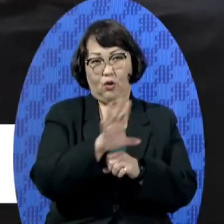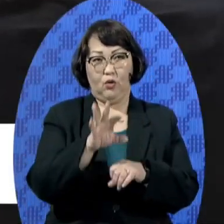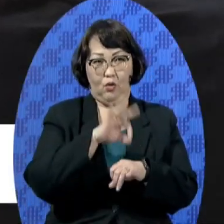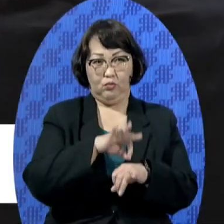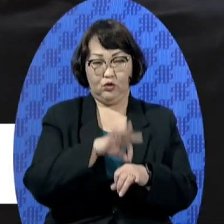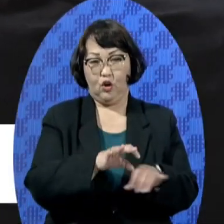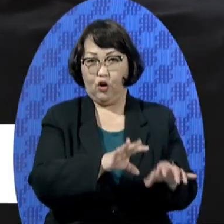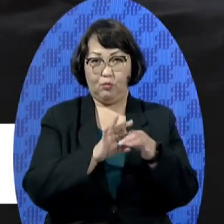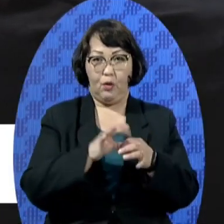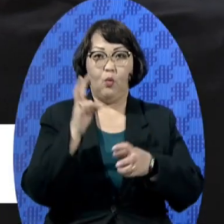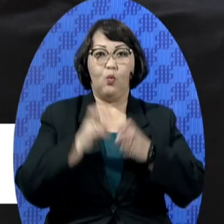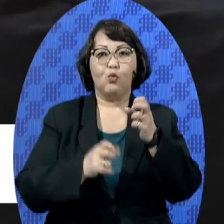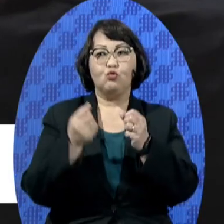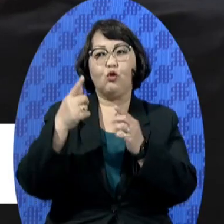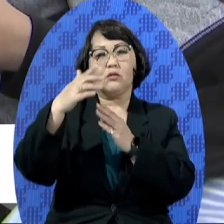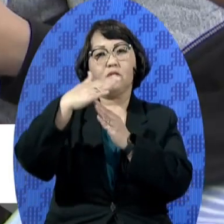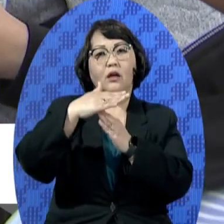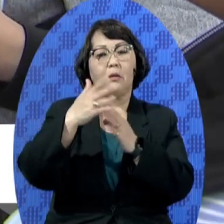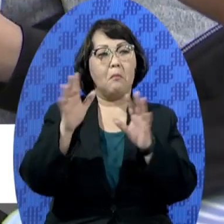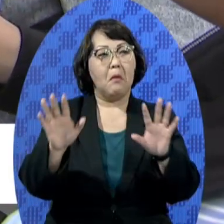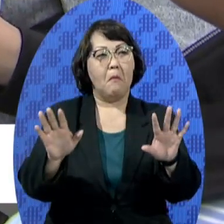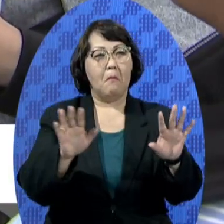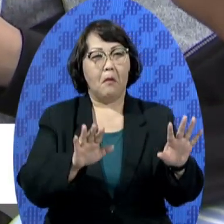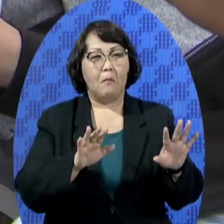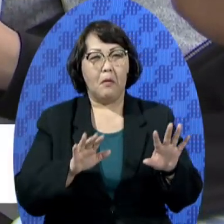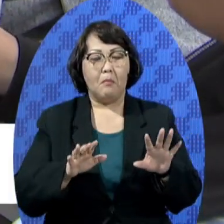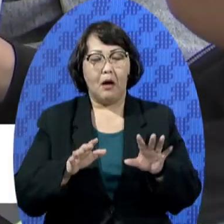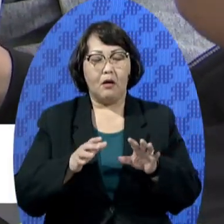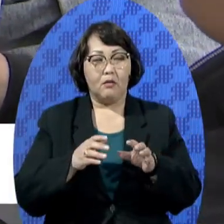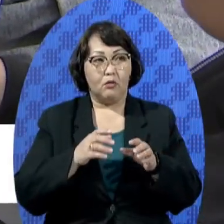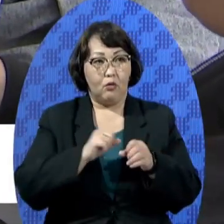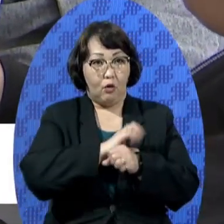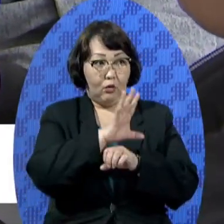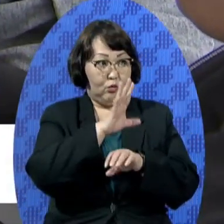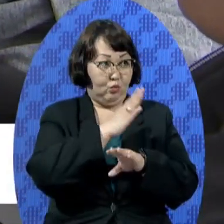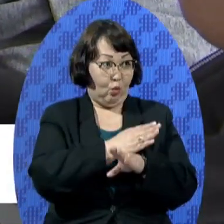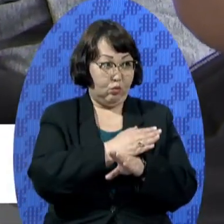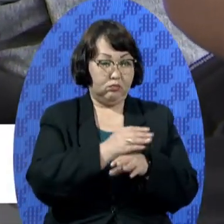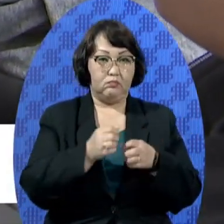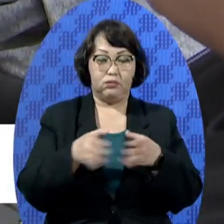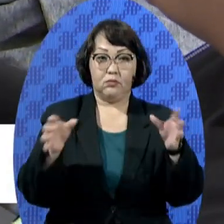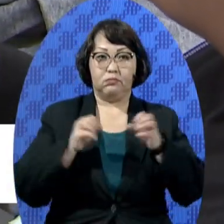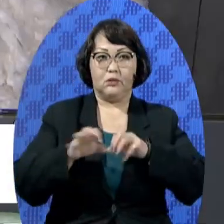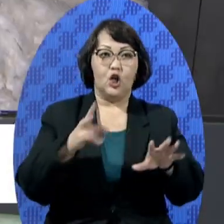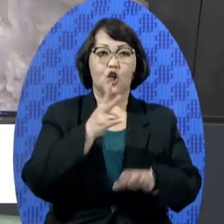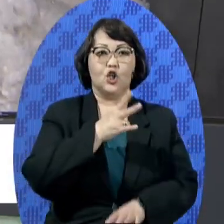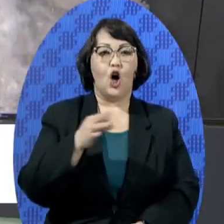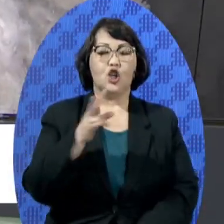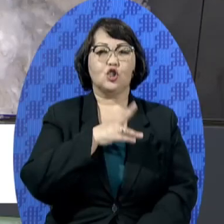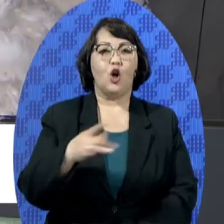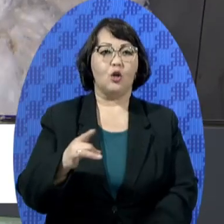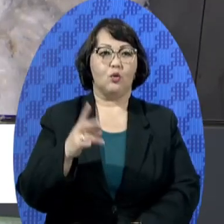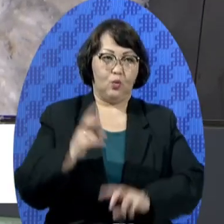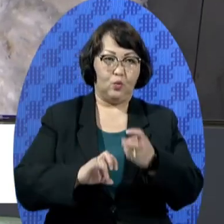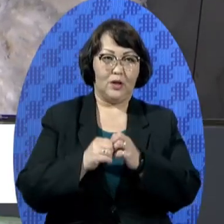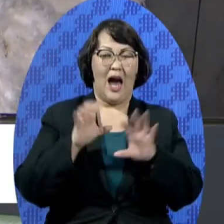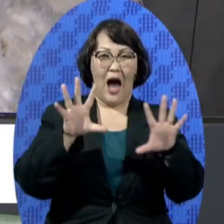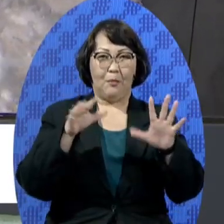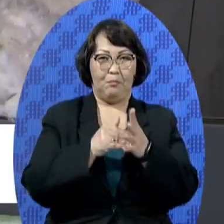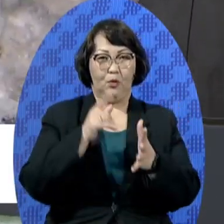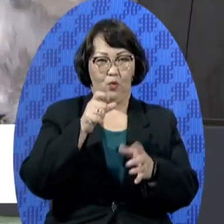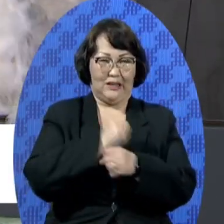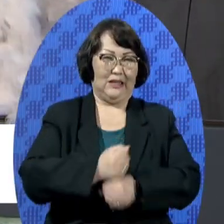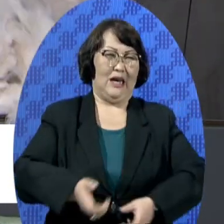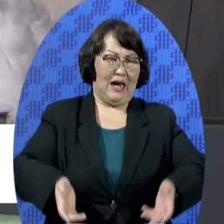байдалтай байна үйлдвэрүүд. Цаашдаа үйл ажиллагаа жигдэрч үйлдвэр хэвийн ажиллаж эхлэхэд ноос ноолуурын боловсруулалтын салбарт 100,000 хүний ажлын байр бэлэн байна